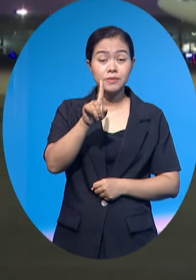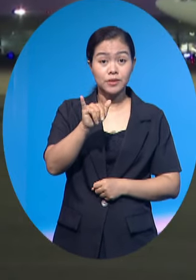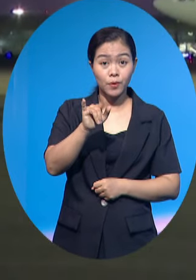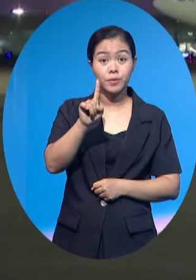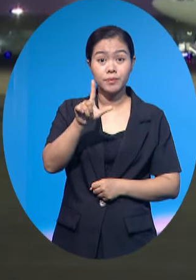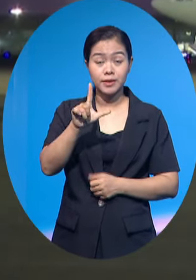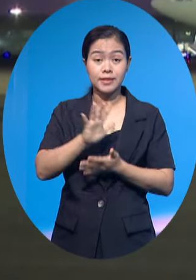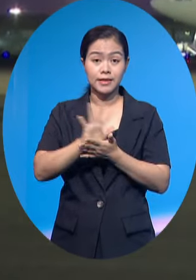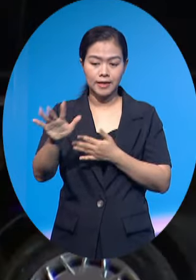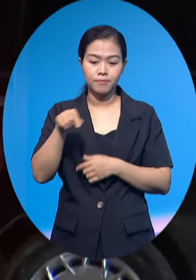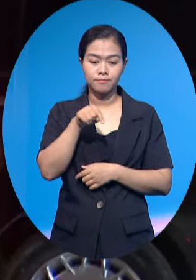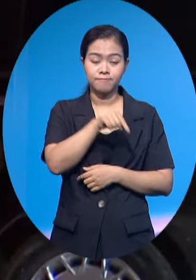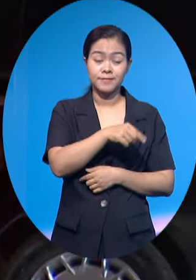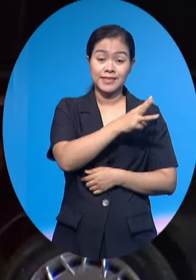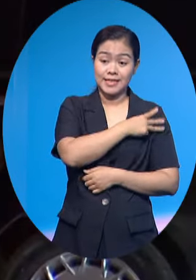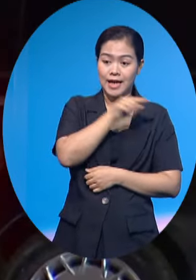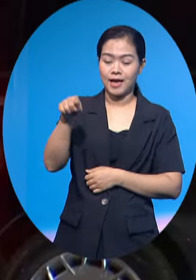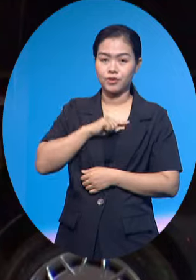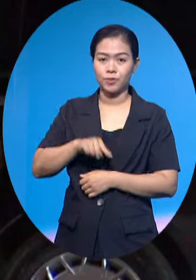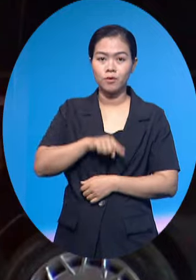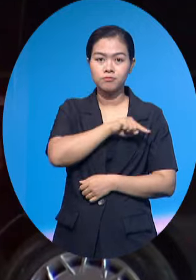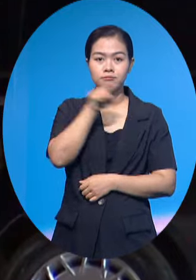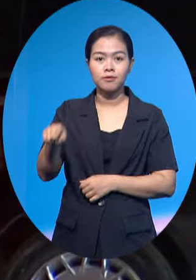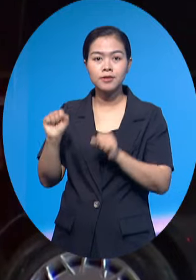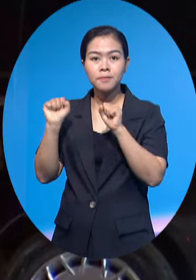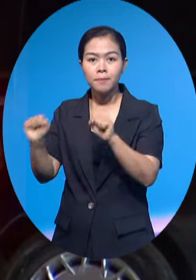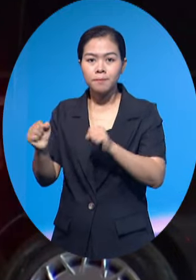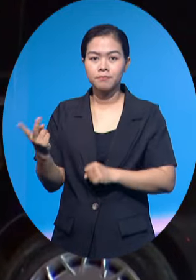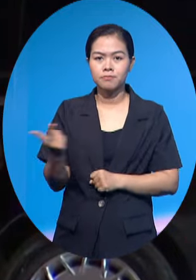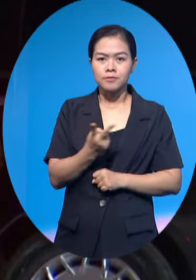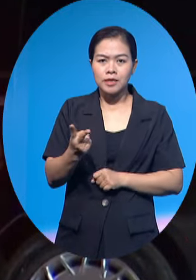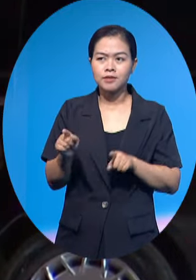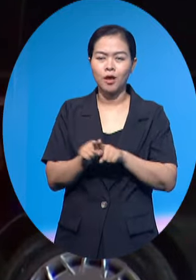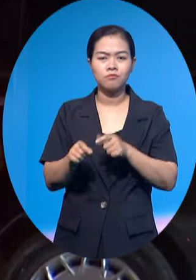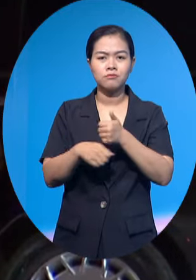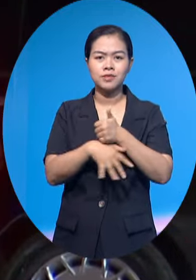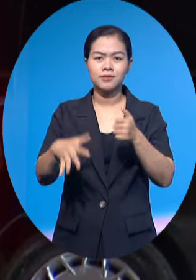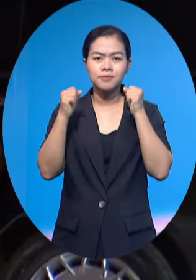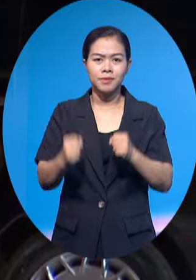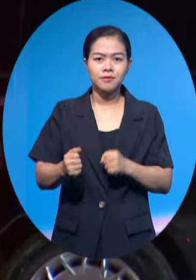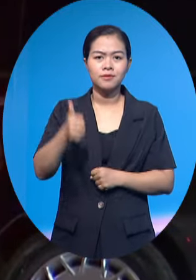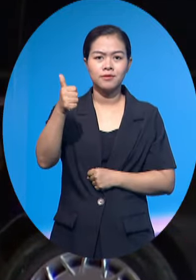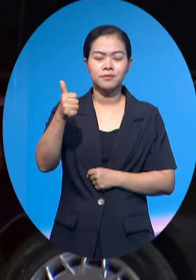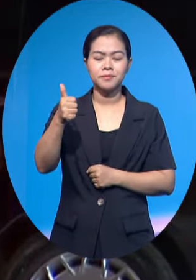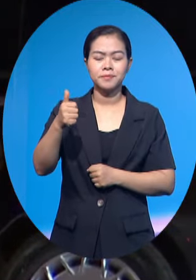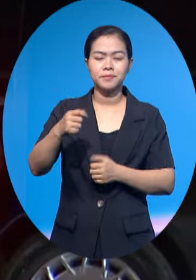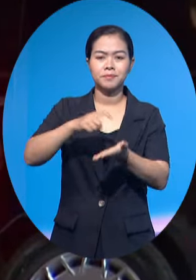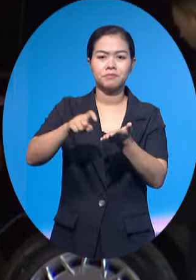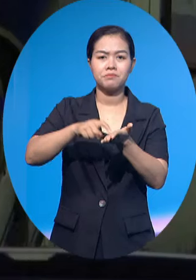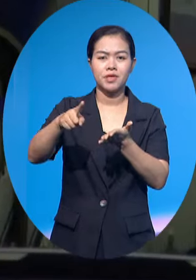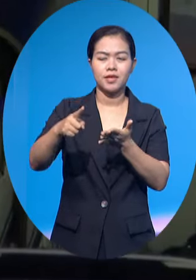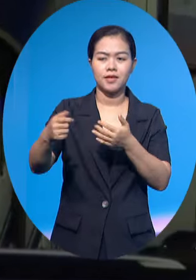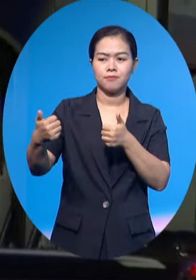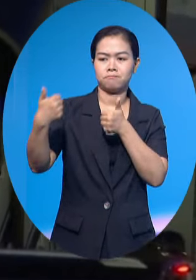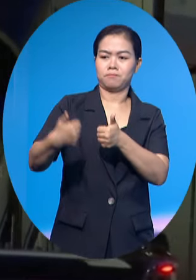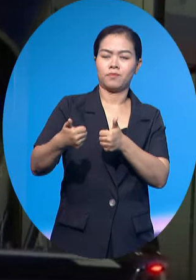nước được xem là đối thủ địa chính trị mạnh nhất của Mỹ hai nhà lãnh đạo sẽ tham dự đêm Gala mừng 75 năm thiết lập quan hệ ngoại giao giữa Trung Quốc